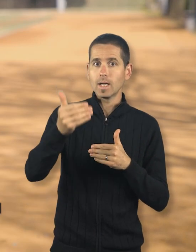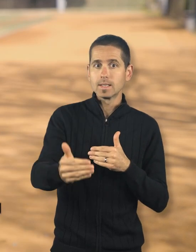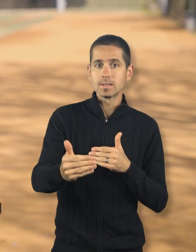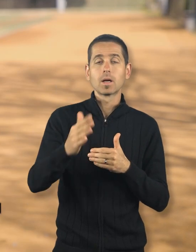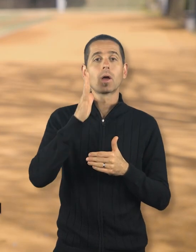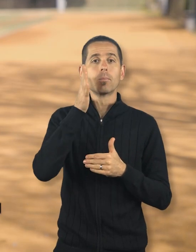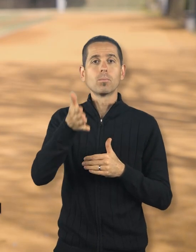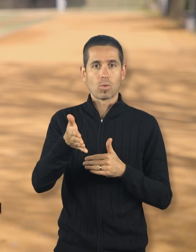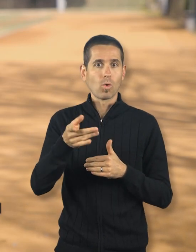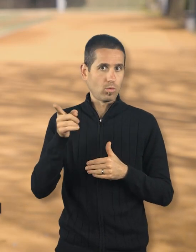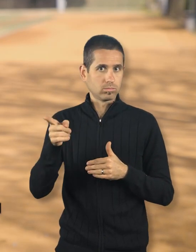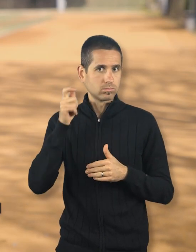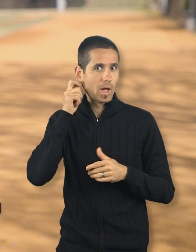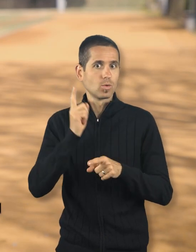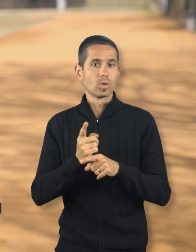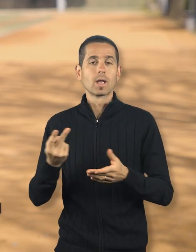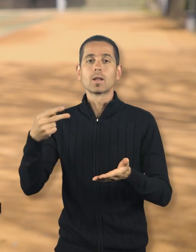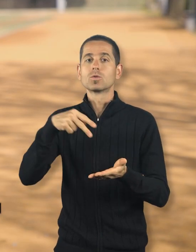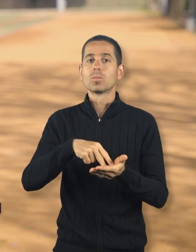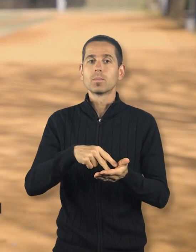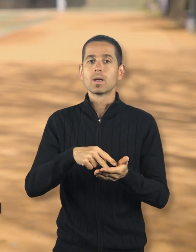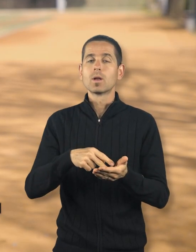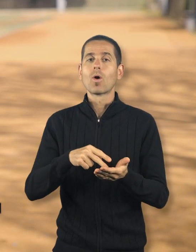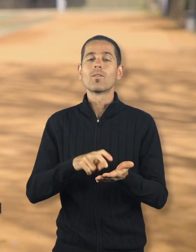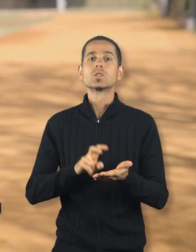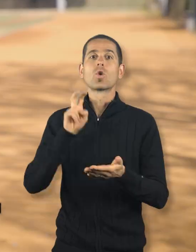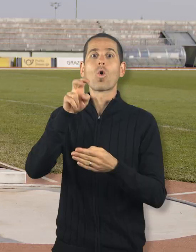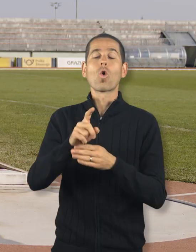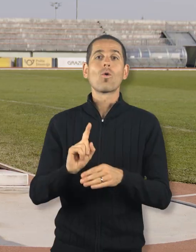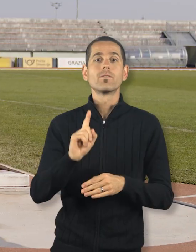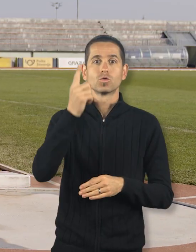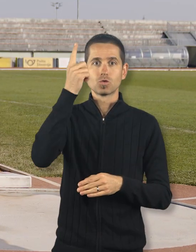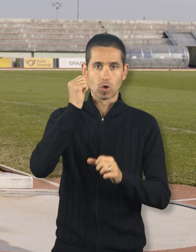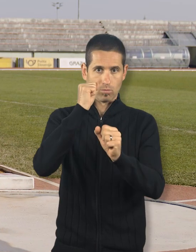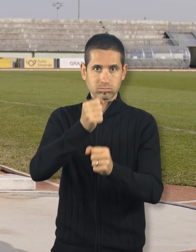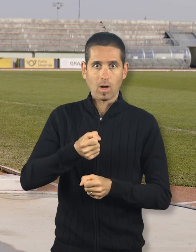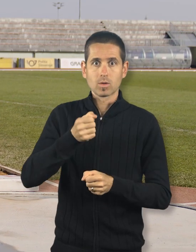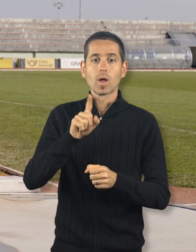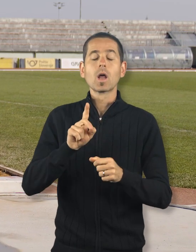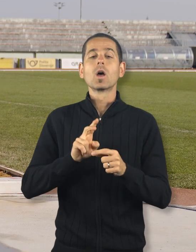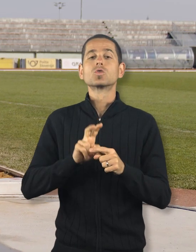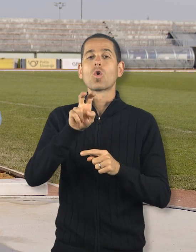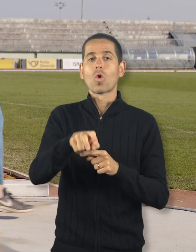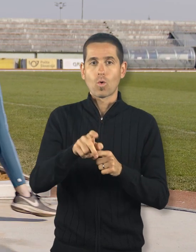tudi nastopila v skoku v višino in skoku v daljino.